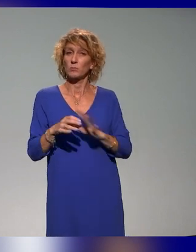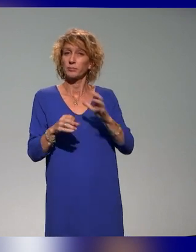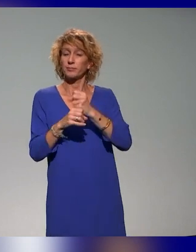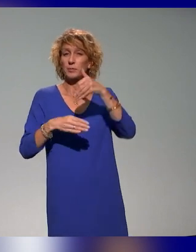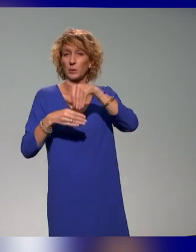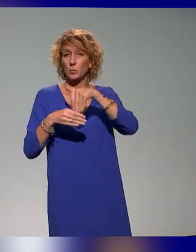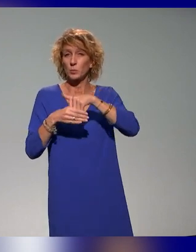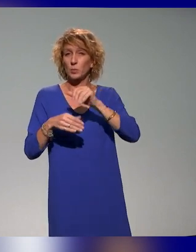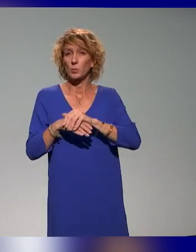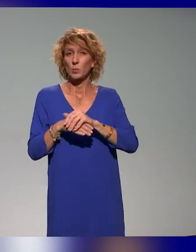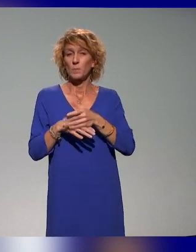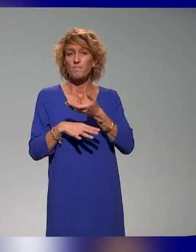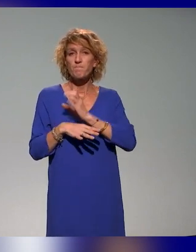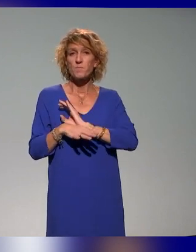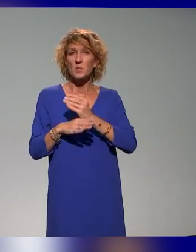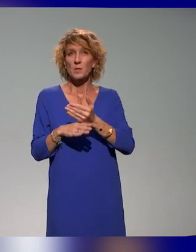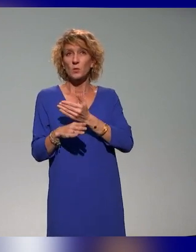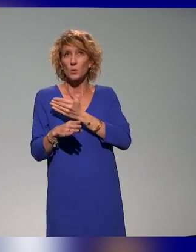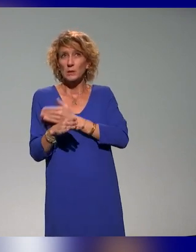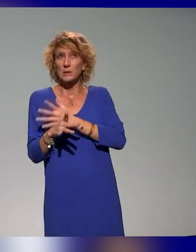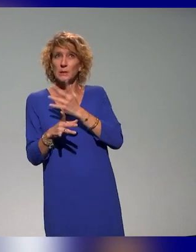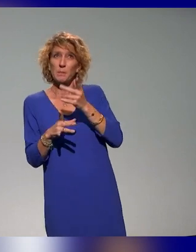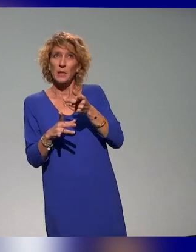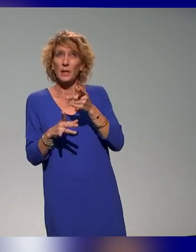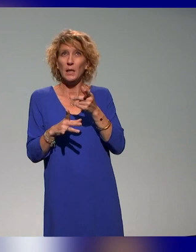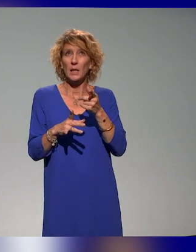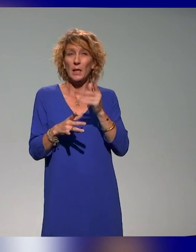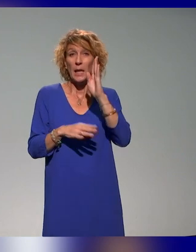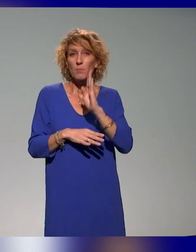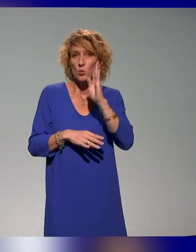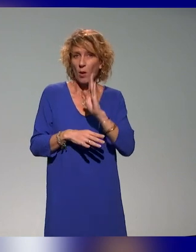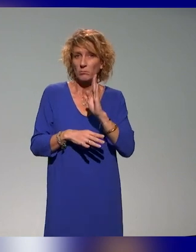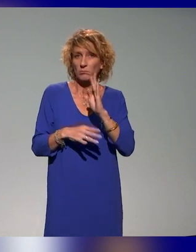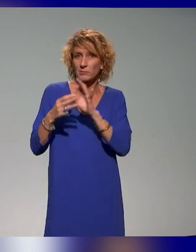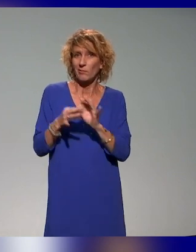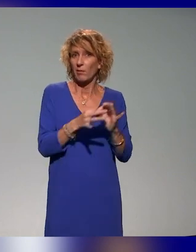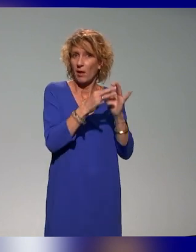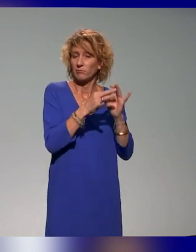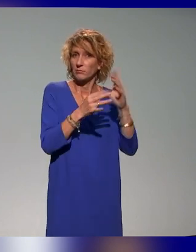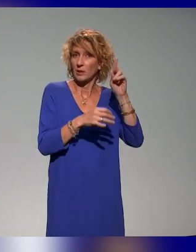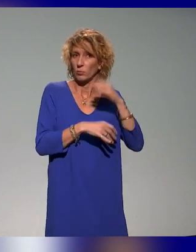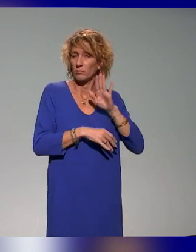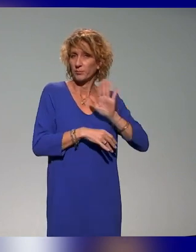en essayant d'anticiper tous les besoins de ce DU. Donc, les besoins, évidemment, de